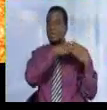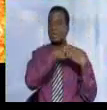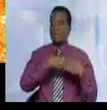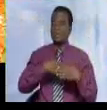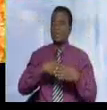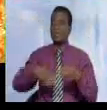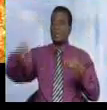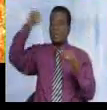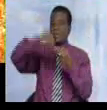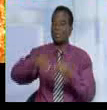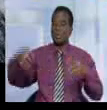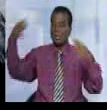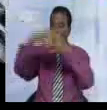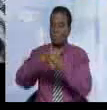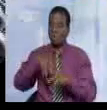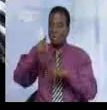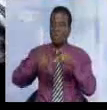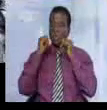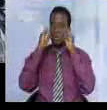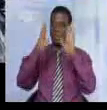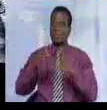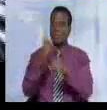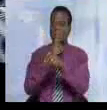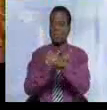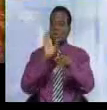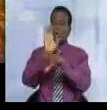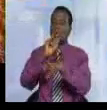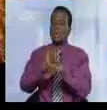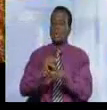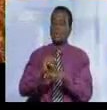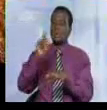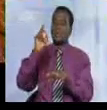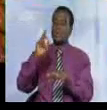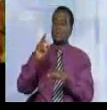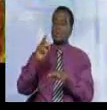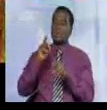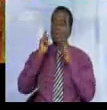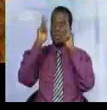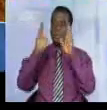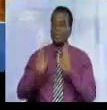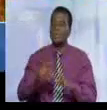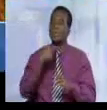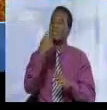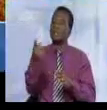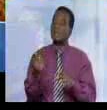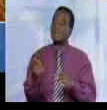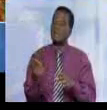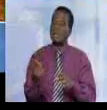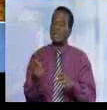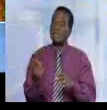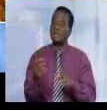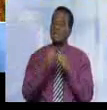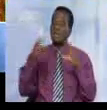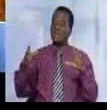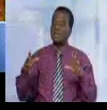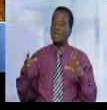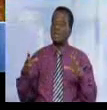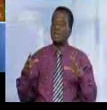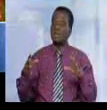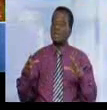et la solidarité du peuple ivoirien pour le développement de la Côte d'Ivoire. Le professeur Nyangorambo l'a dit,